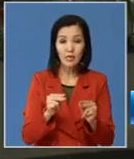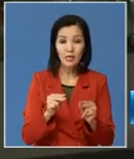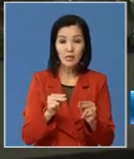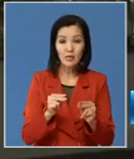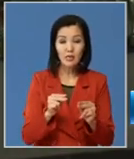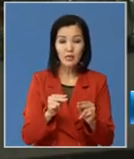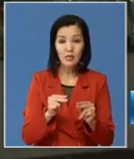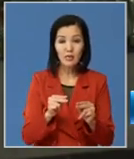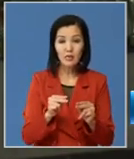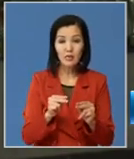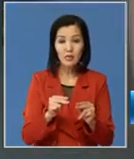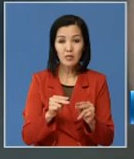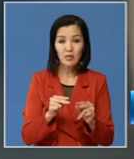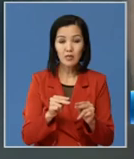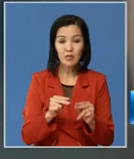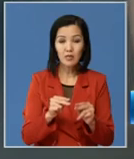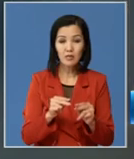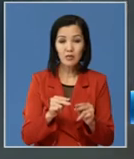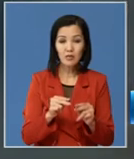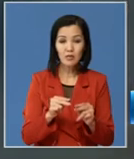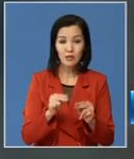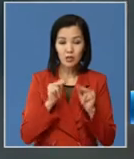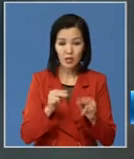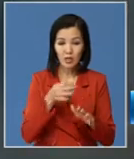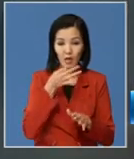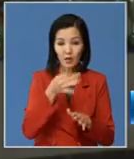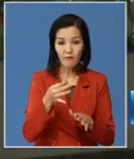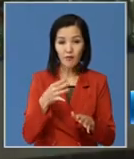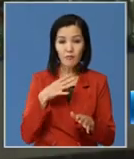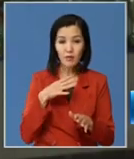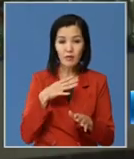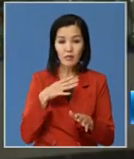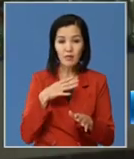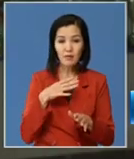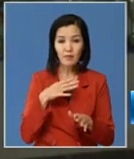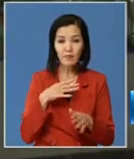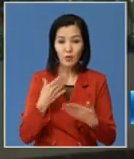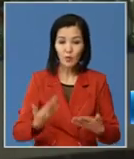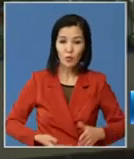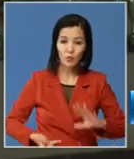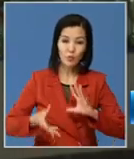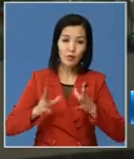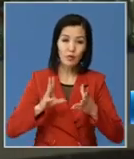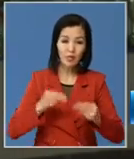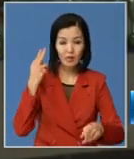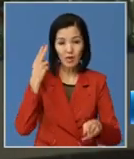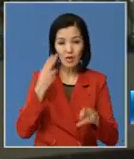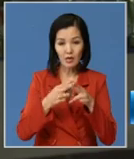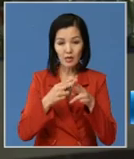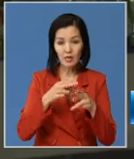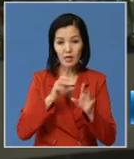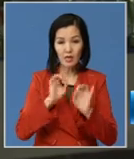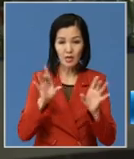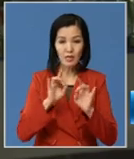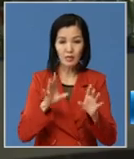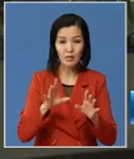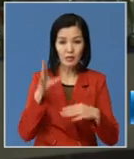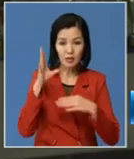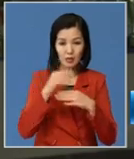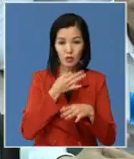ғалымдар, туристтер көп болыпты. Тамшыбұлақ топырағына Шоқан Уәлихановтың да табаны тиген суын тамсана ішкен.